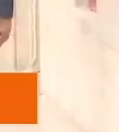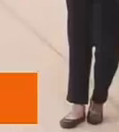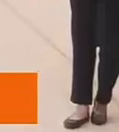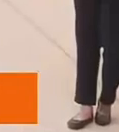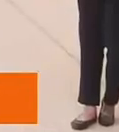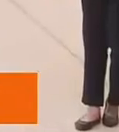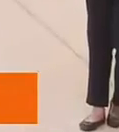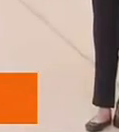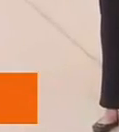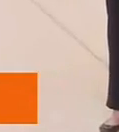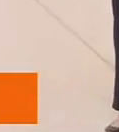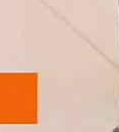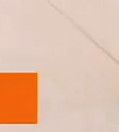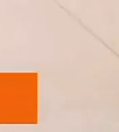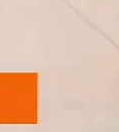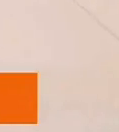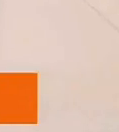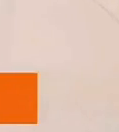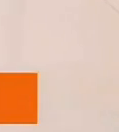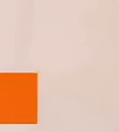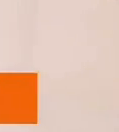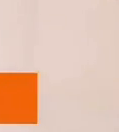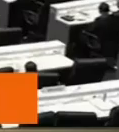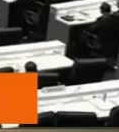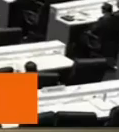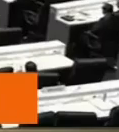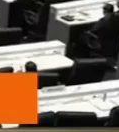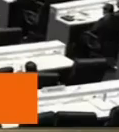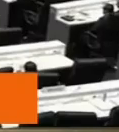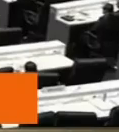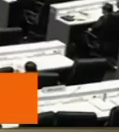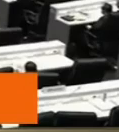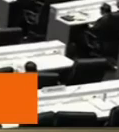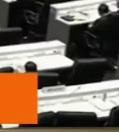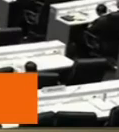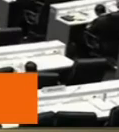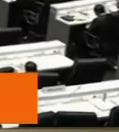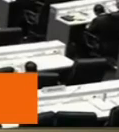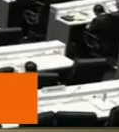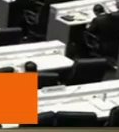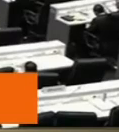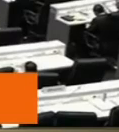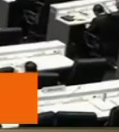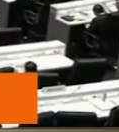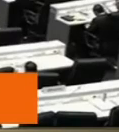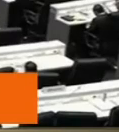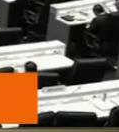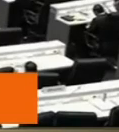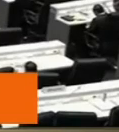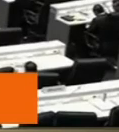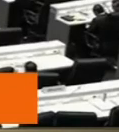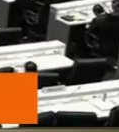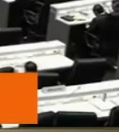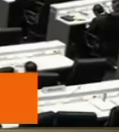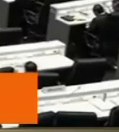างมาให้กำลังใจและรับฟังการอภิปรายของฝ่ายค้านร่วมด้วยขณะที่เวทีการอภิปรายไม่ไว้วางใจรัฐมนตรีเป็นรายบุคคล